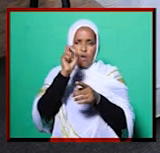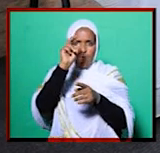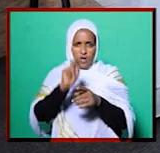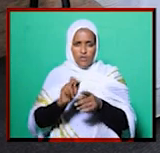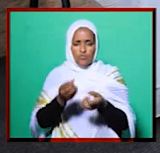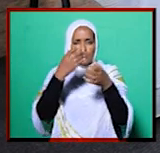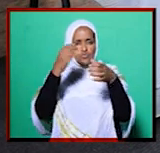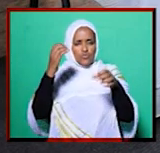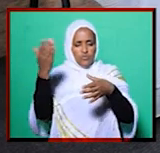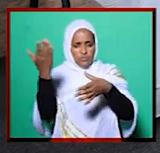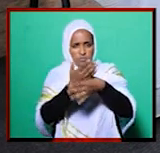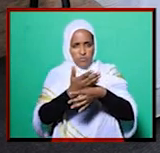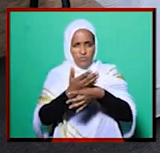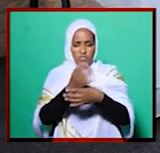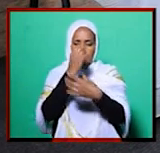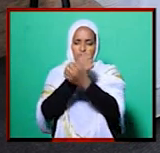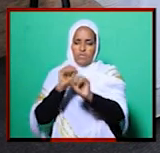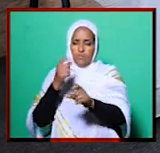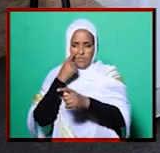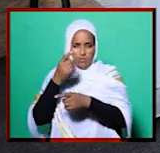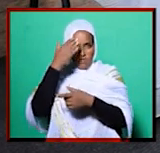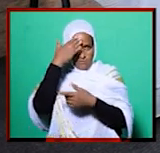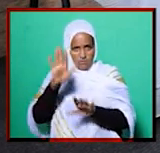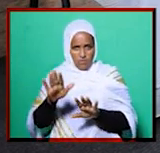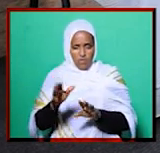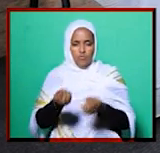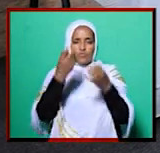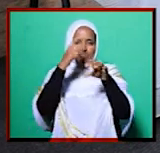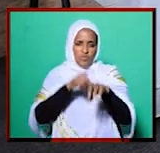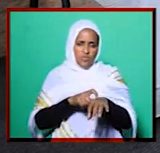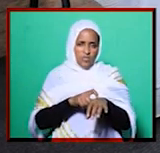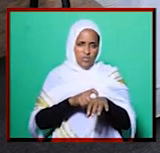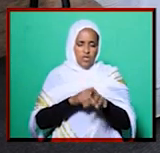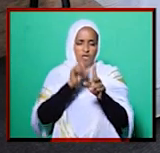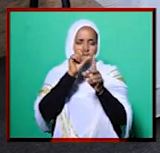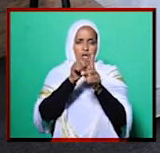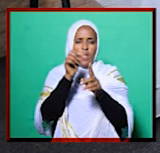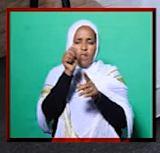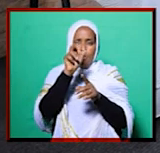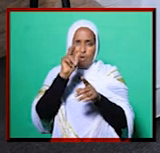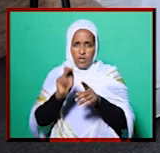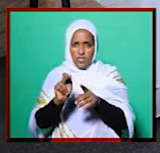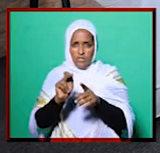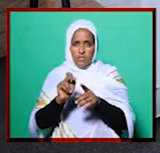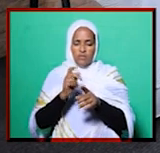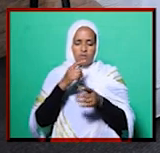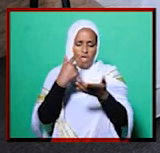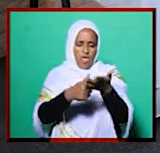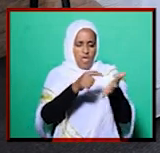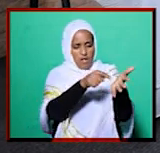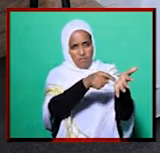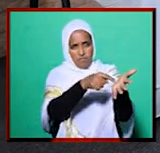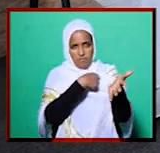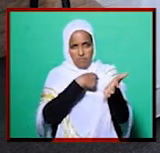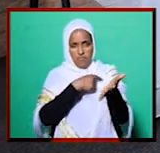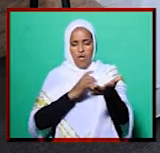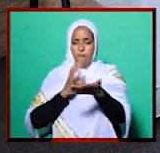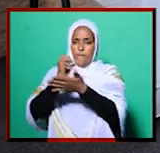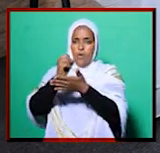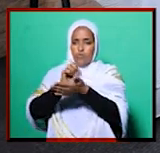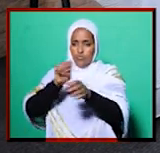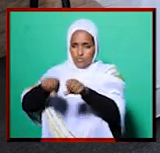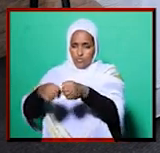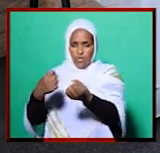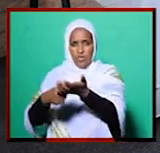ጋር ግንኙነት ያለው ማለት ነው። ቀጥሎ ደግሞ አጥቢያ ቤተ ክርስቲያን። አጥቢያ ቤተ ክርስቲያን ሆኖ ደግሞ ዘርፈ ብዙ አገልግሎት አለ። አጥቢያ ቤተ ክርስቲያን አንድ አስተዳደር